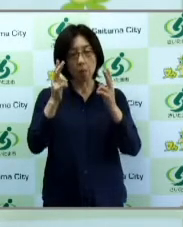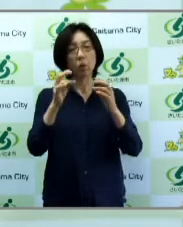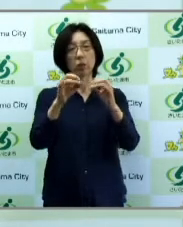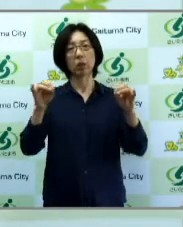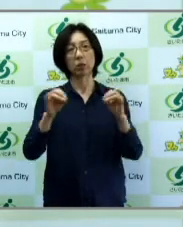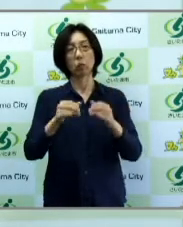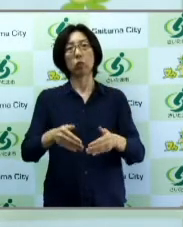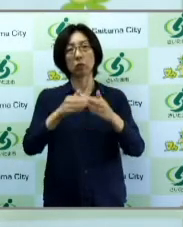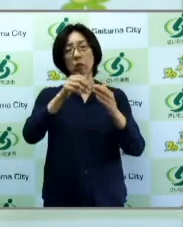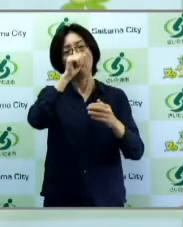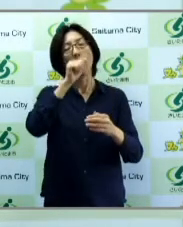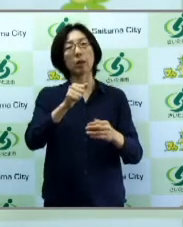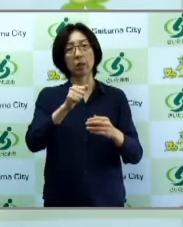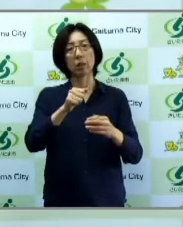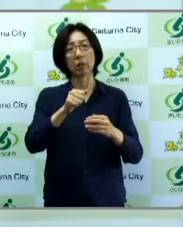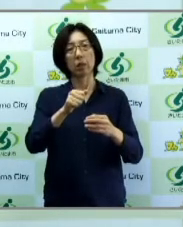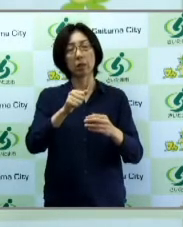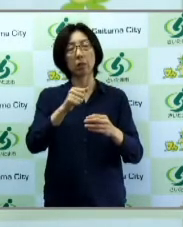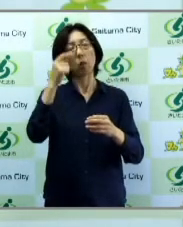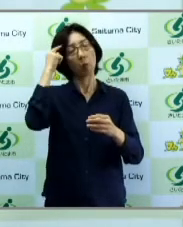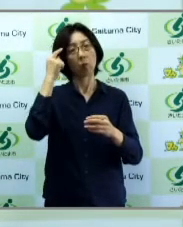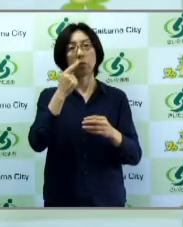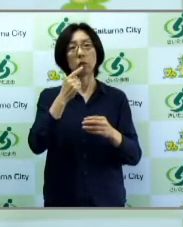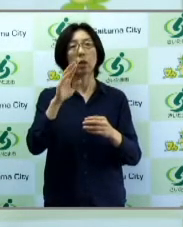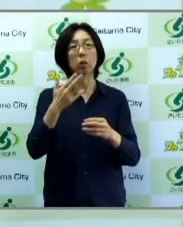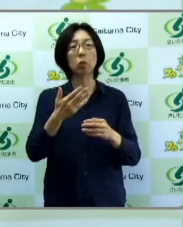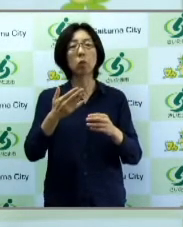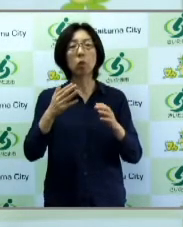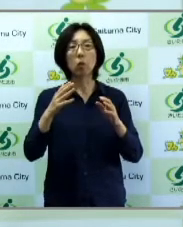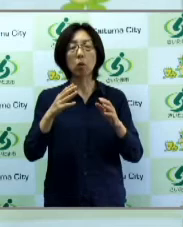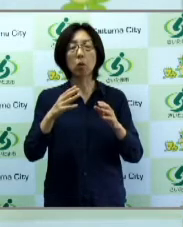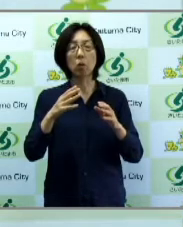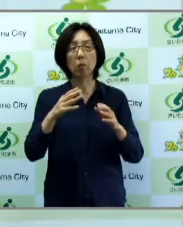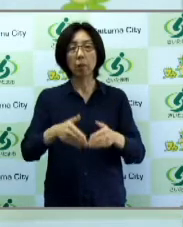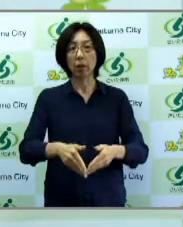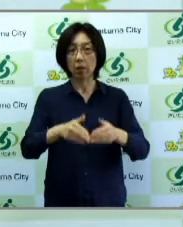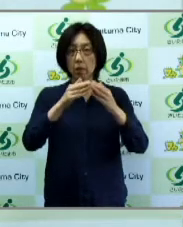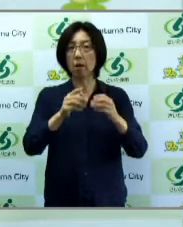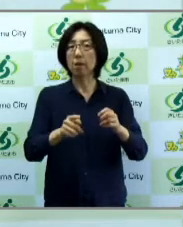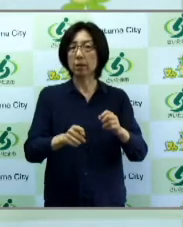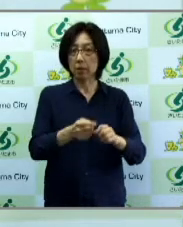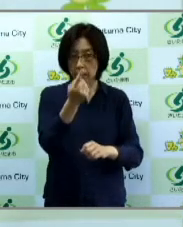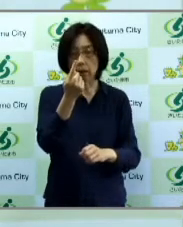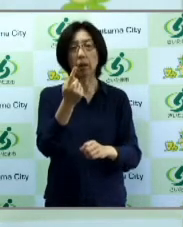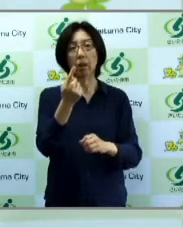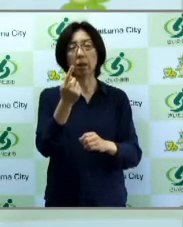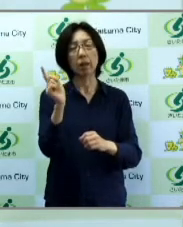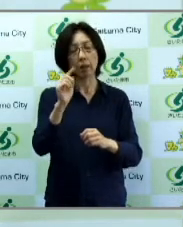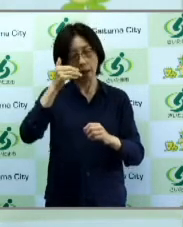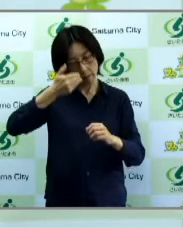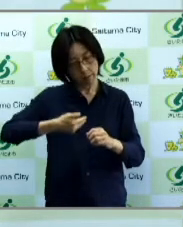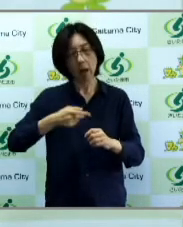で、こういうことを作ったのかっていうこととですね、